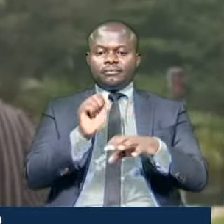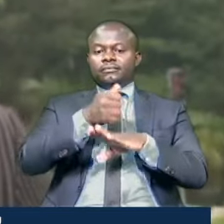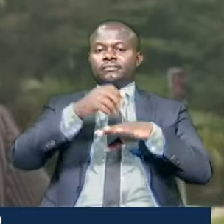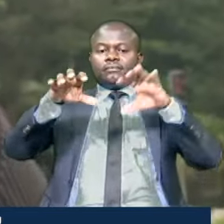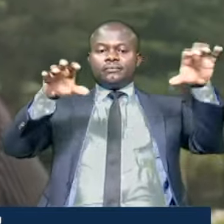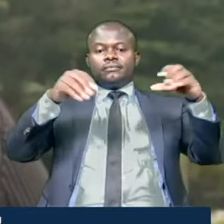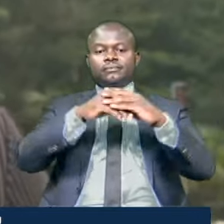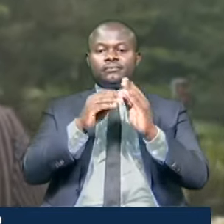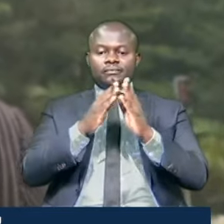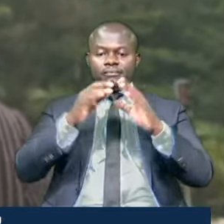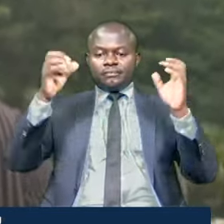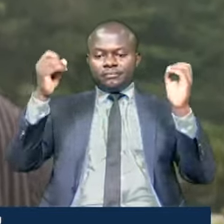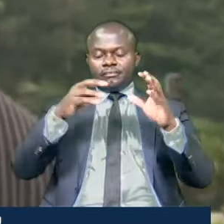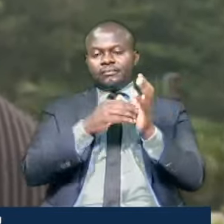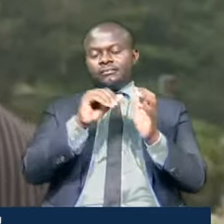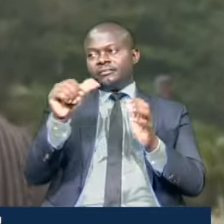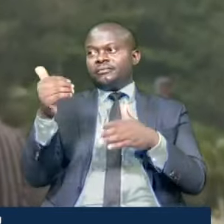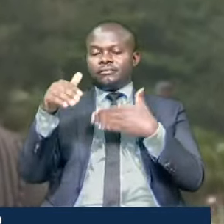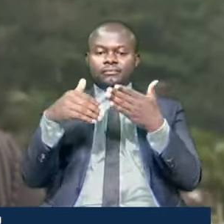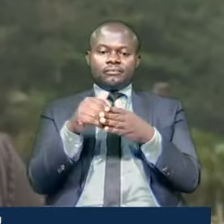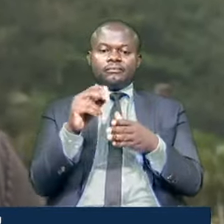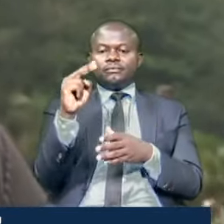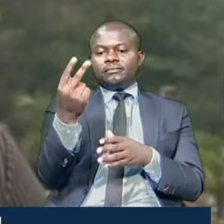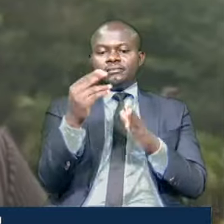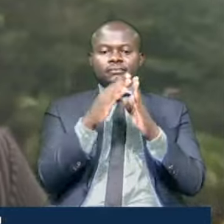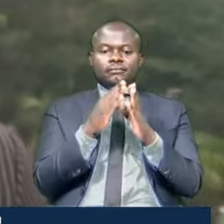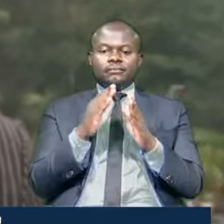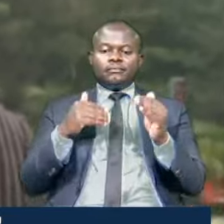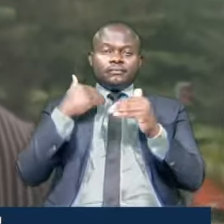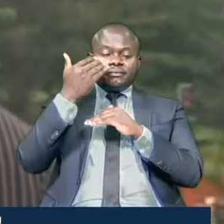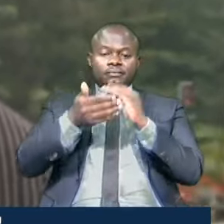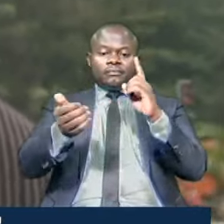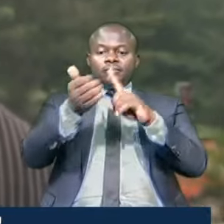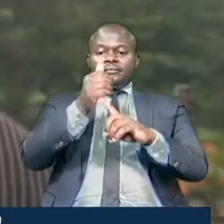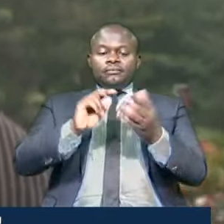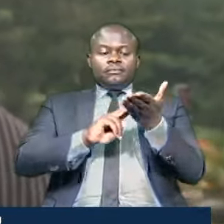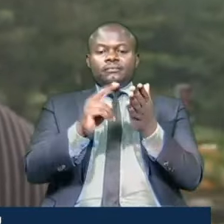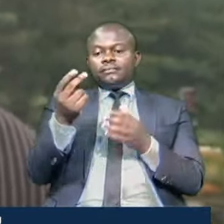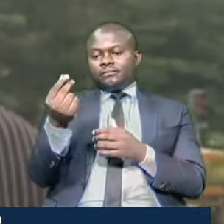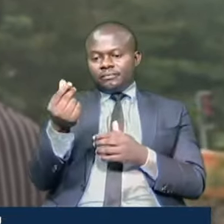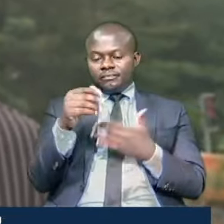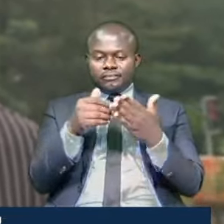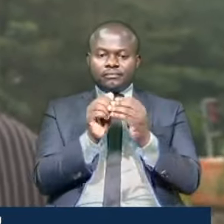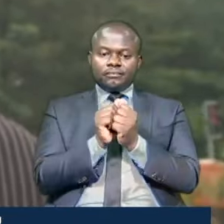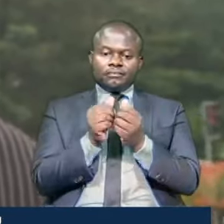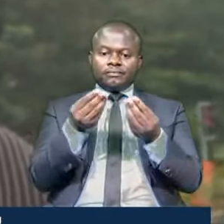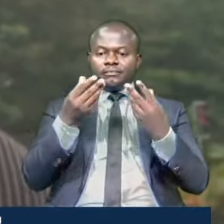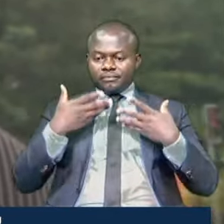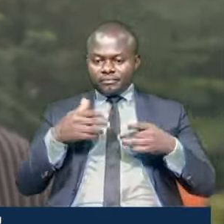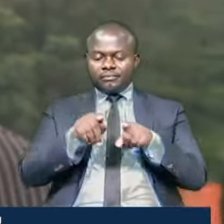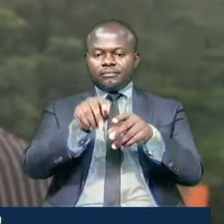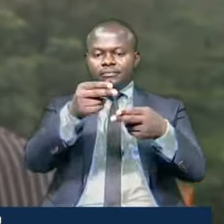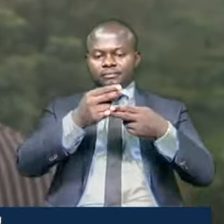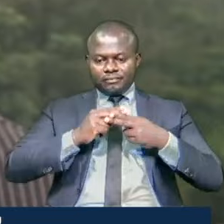no hino muri Kigali ndetse no hanze ya Kigali muri secondary cities tukabigeraho dukoresheje amafaranga yo baduha